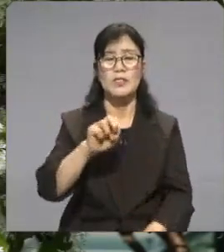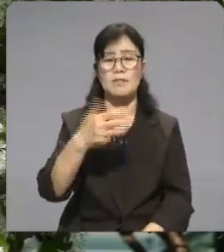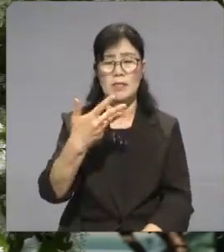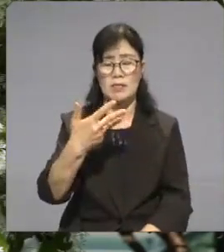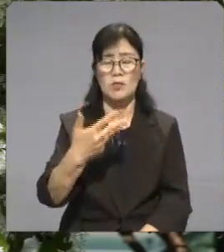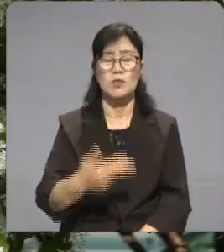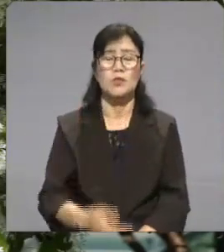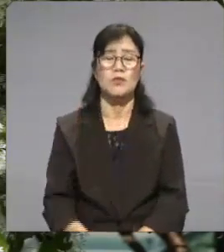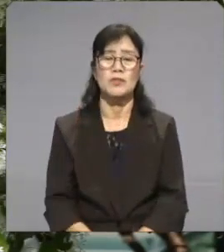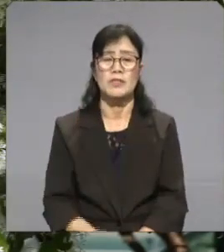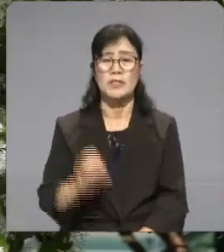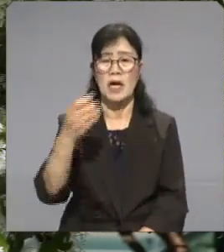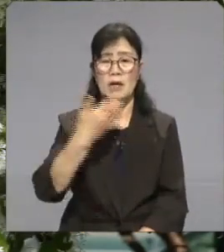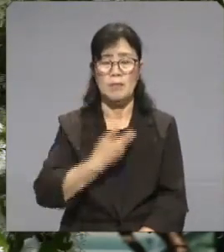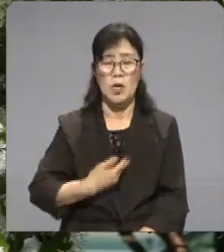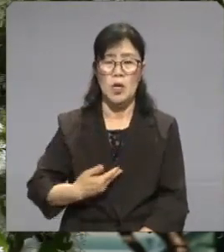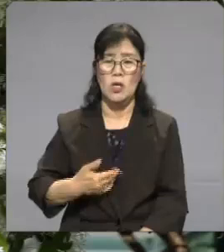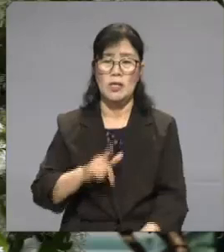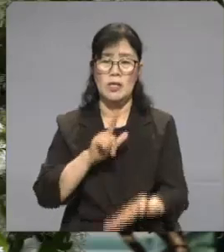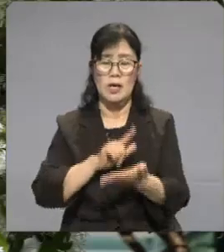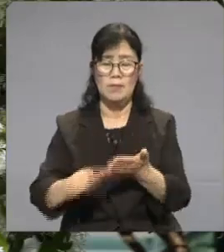오르겠고 양평과